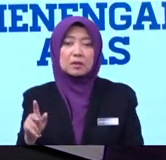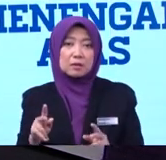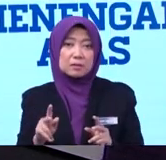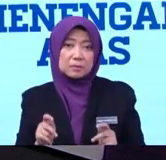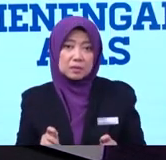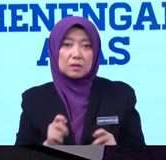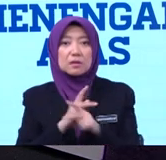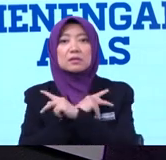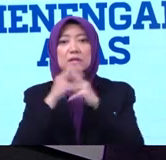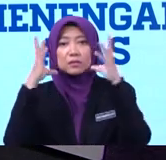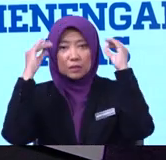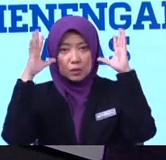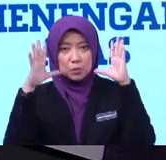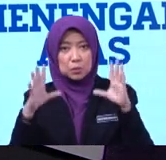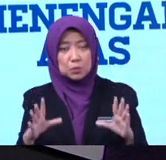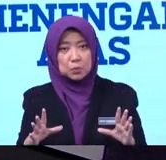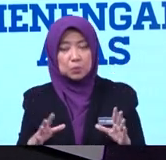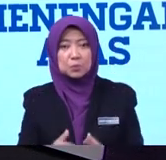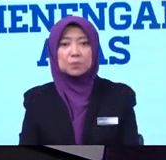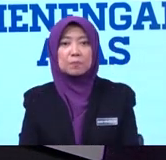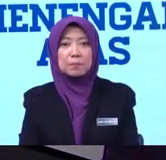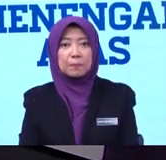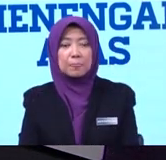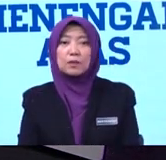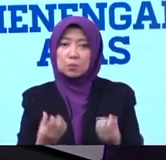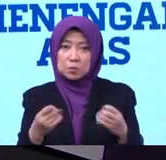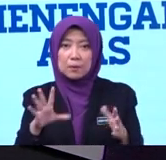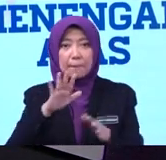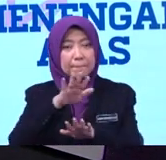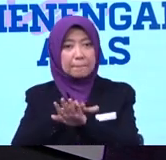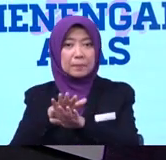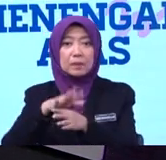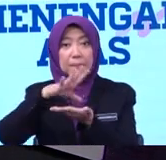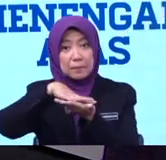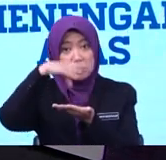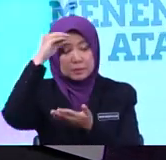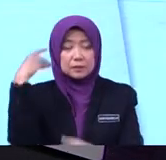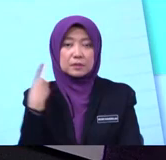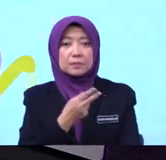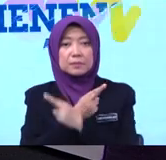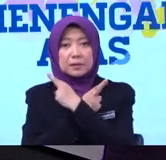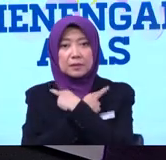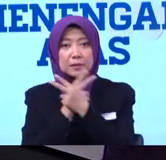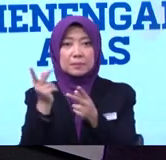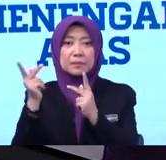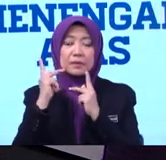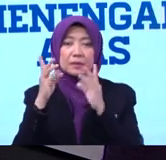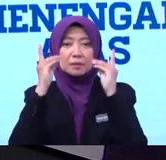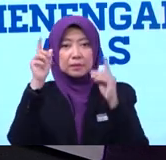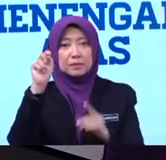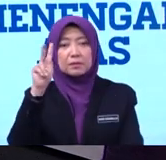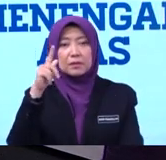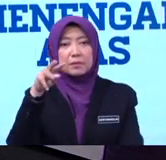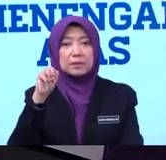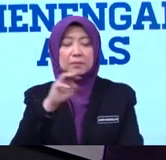atas segala penjelasan untuk saya Nampaknya event-nya banyak belajar tapi sekarang ini kita tidak kembali seperti dalam diri TV